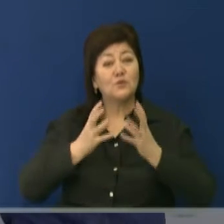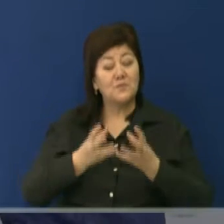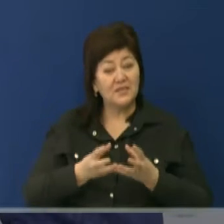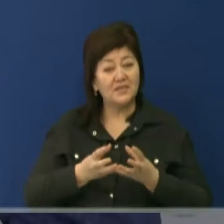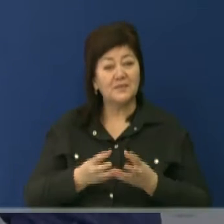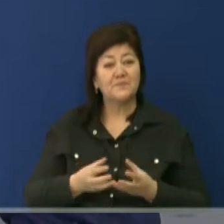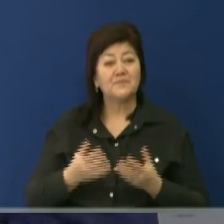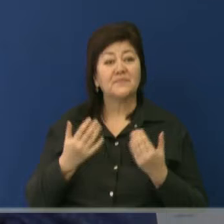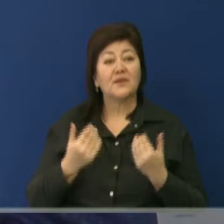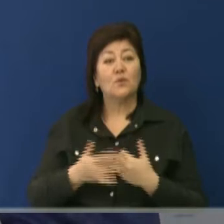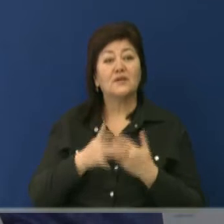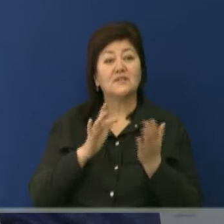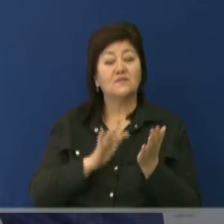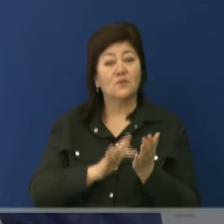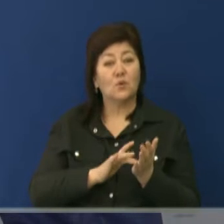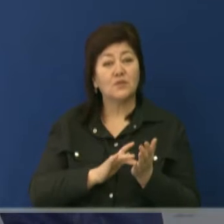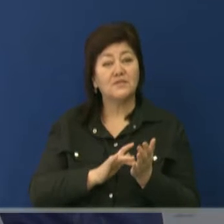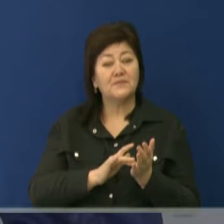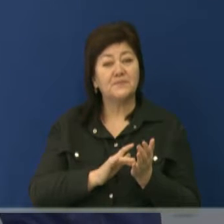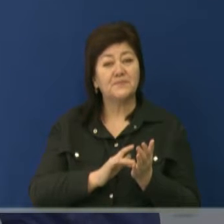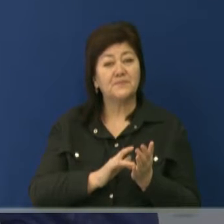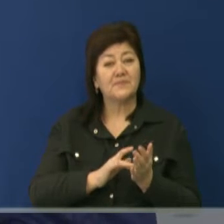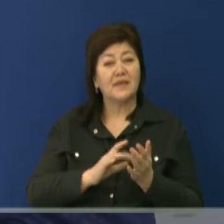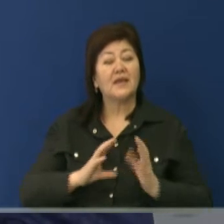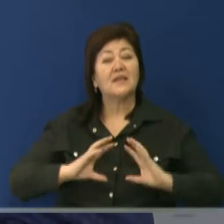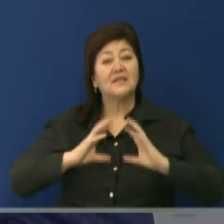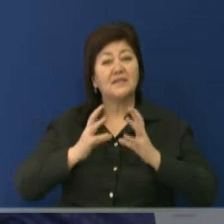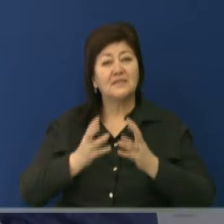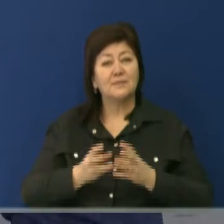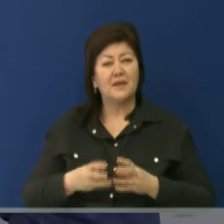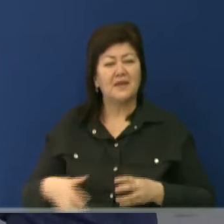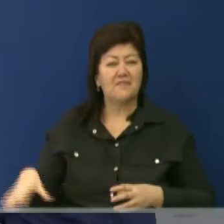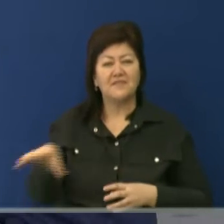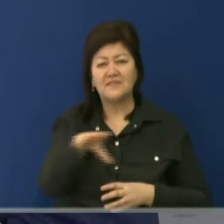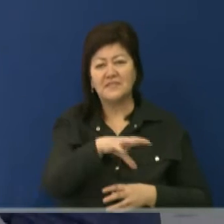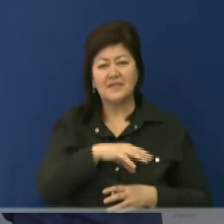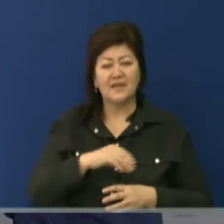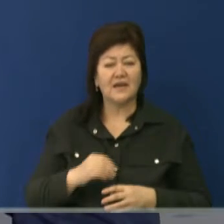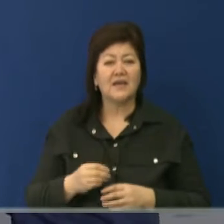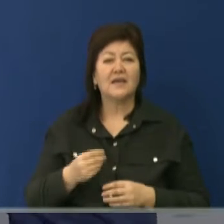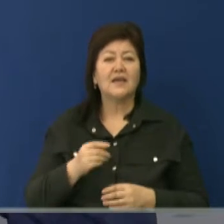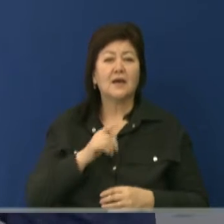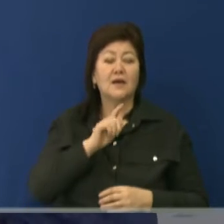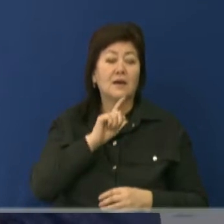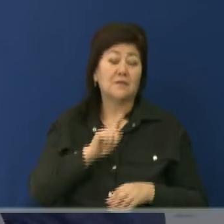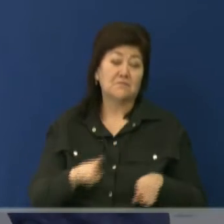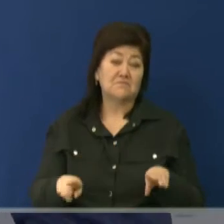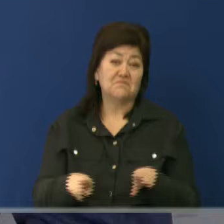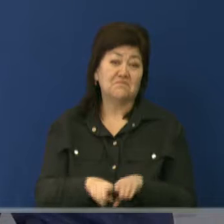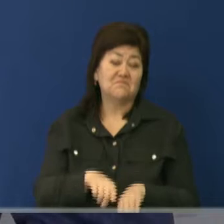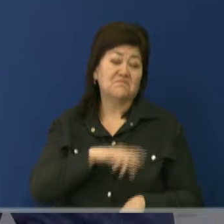қатар қаламыздағы жалпы жер бетіндегі кез келген салада ер адамдардан қалыспай